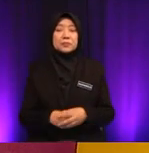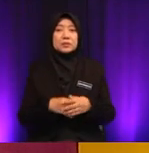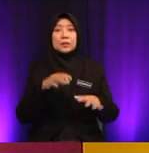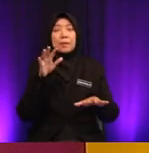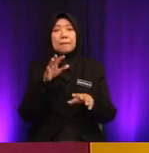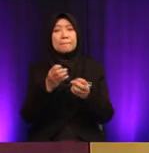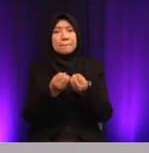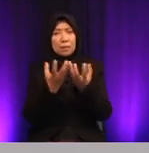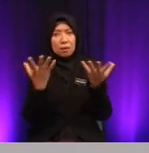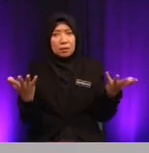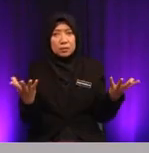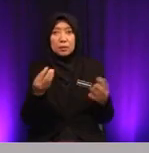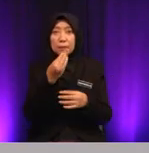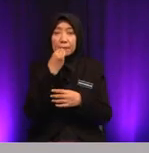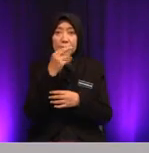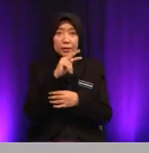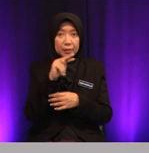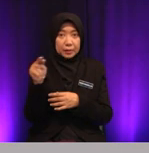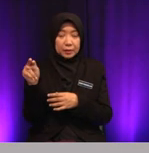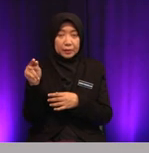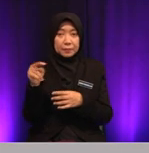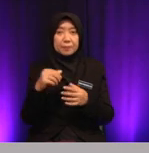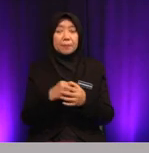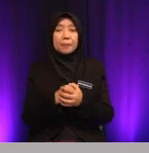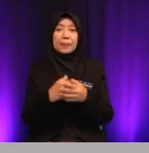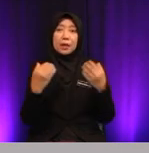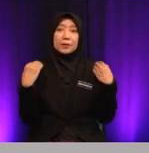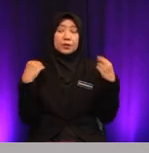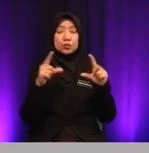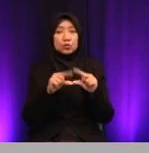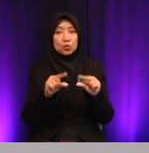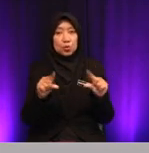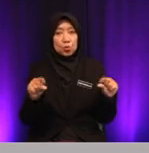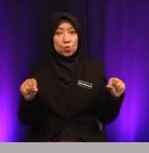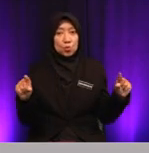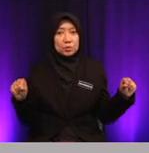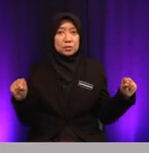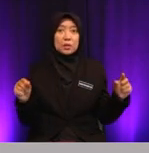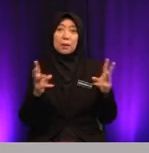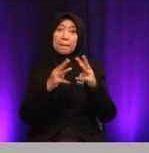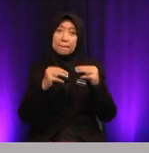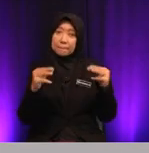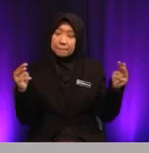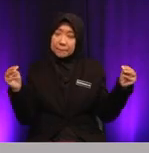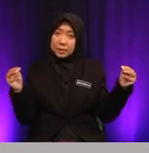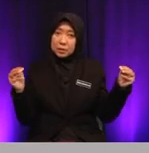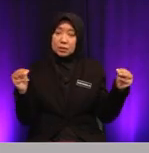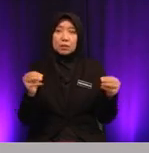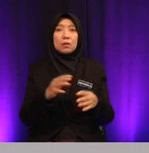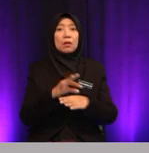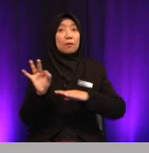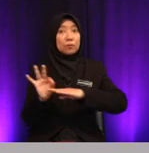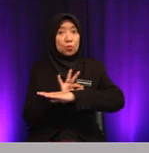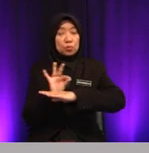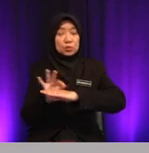makanan contoh situ adalah seperti apa demi dan sebagainya pengawet nih sebenarnya fungsi di dalam